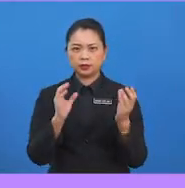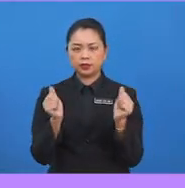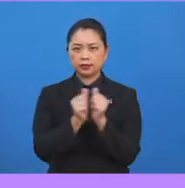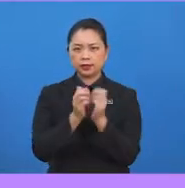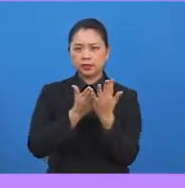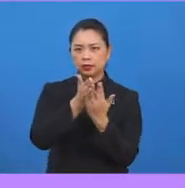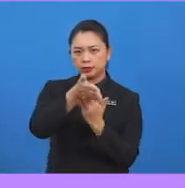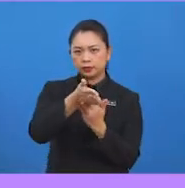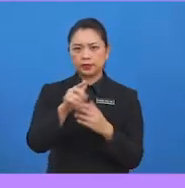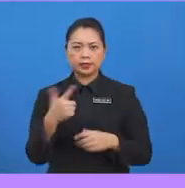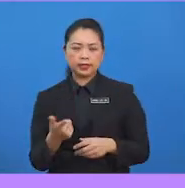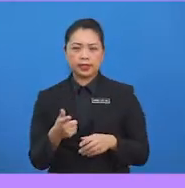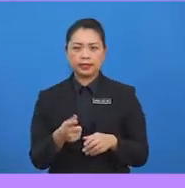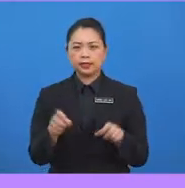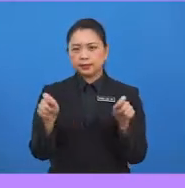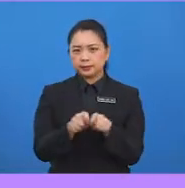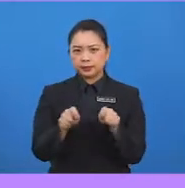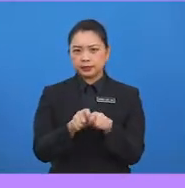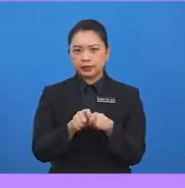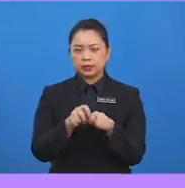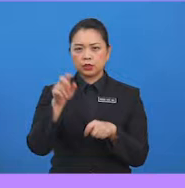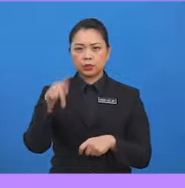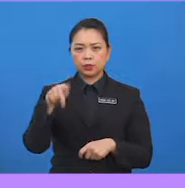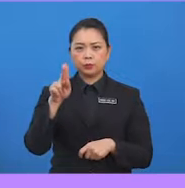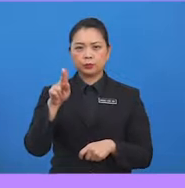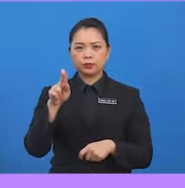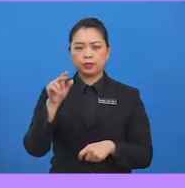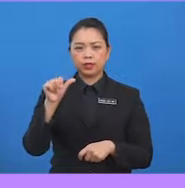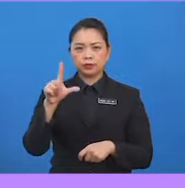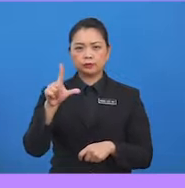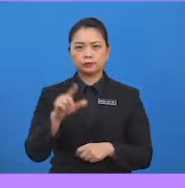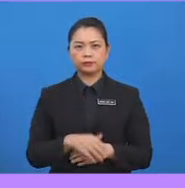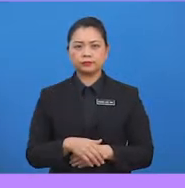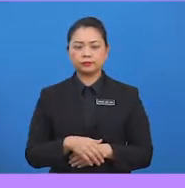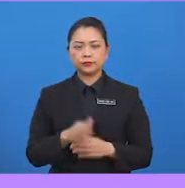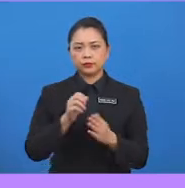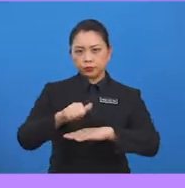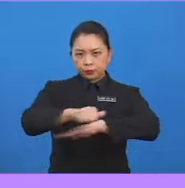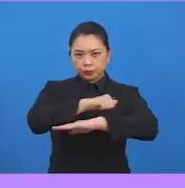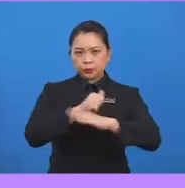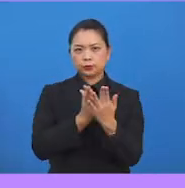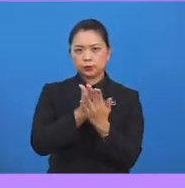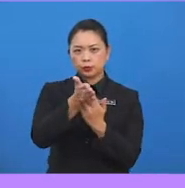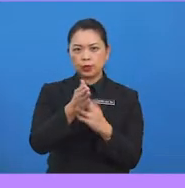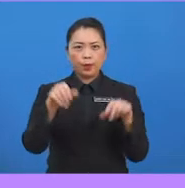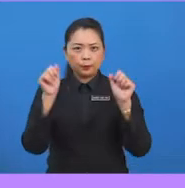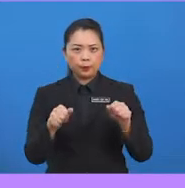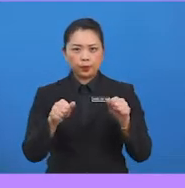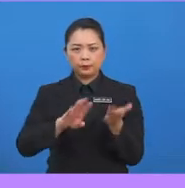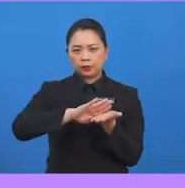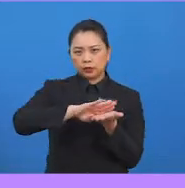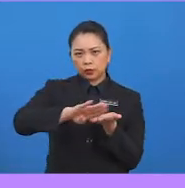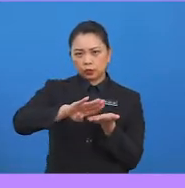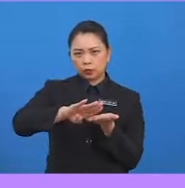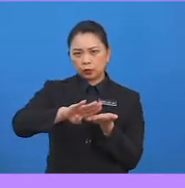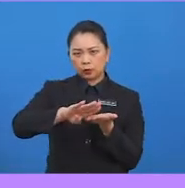dengan konduktor lain seperti kuprum atau aluminium. Superkonduktor juga berupaya untuk